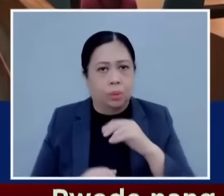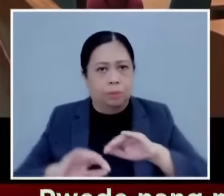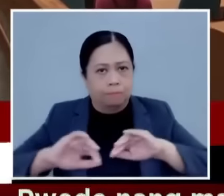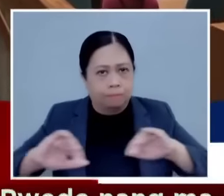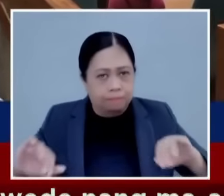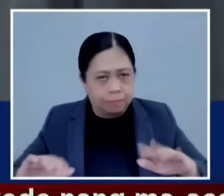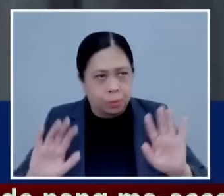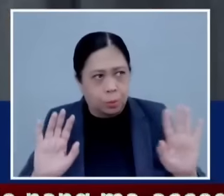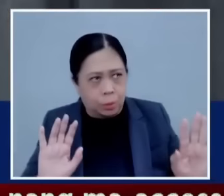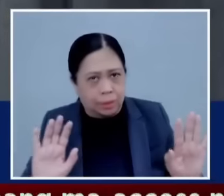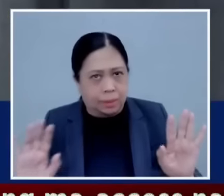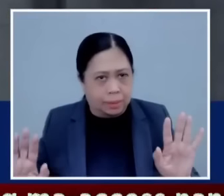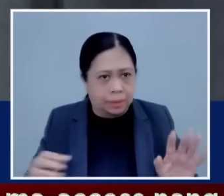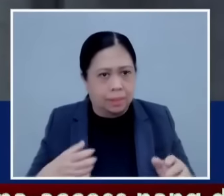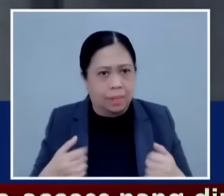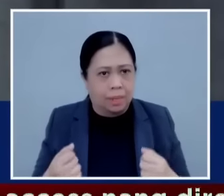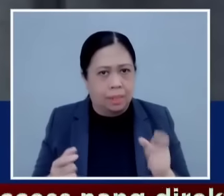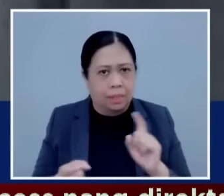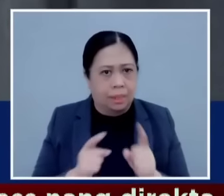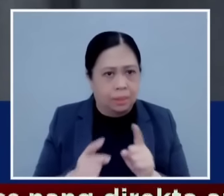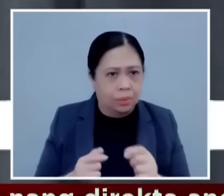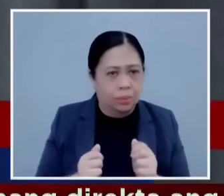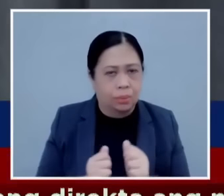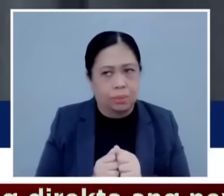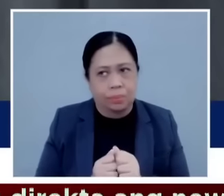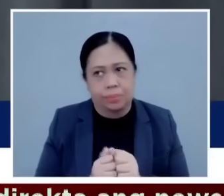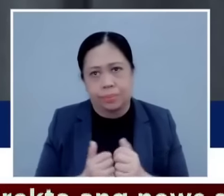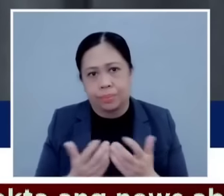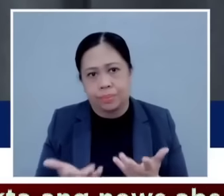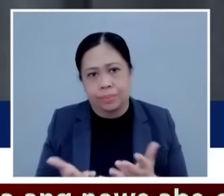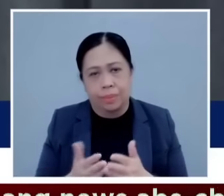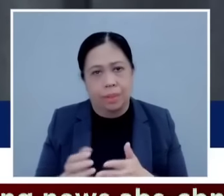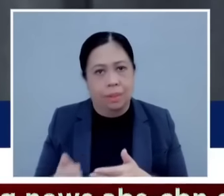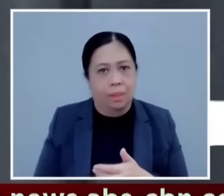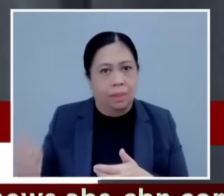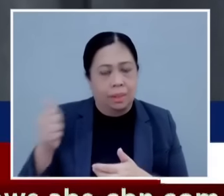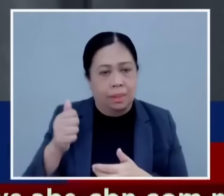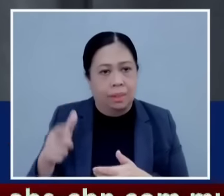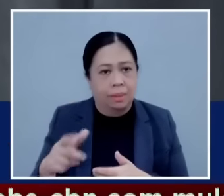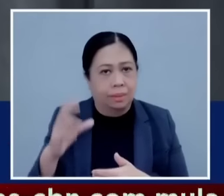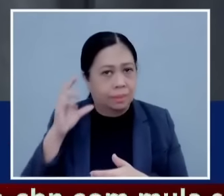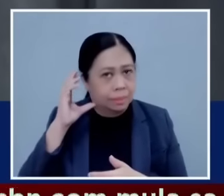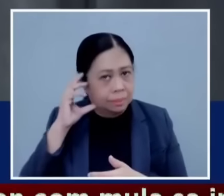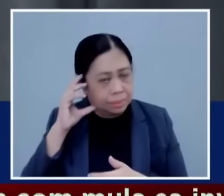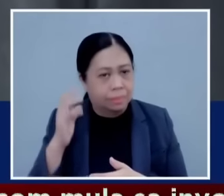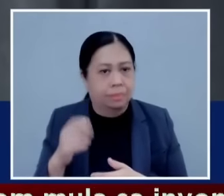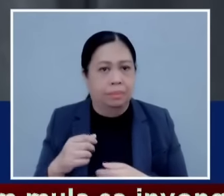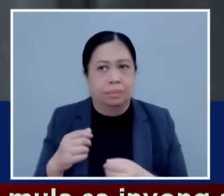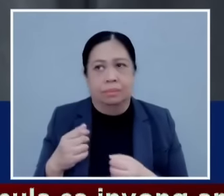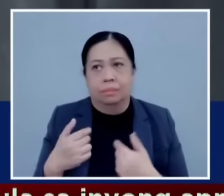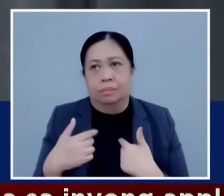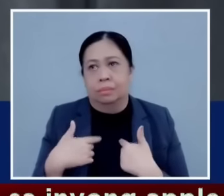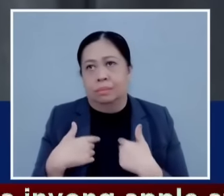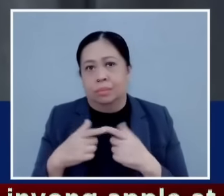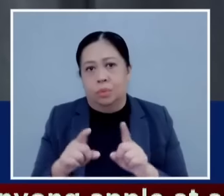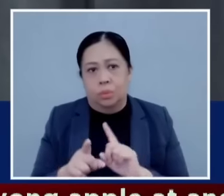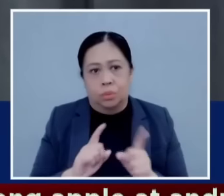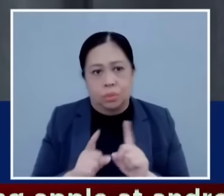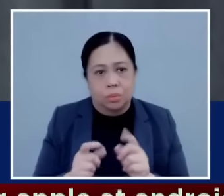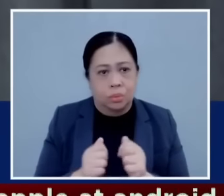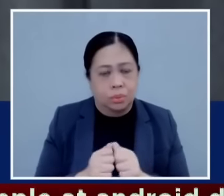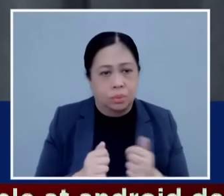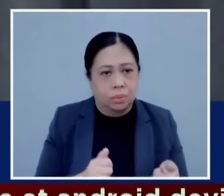at Kamara. I can talk to the leadership of the House and I can also talk to the leadership